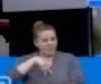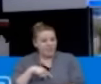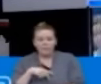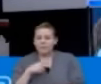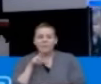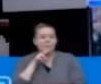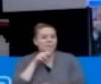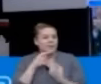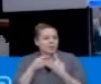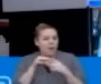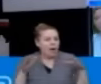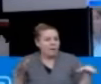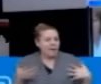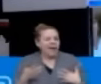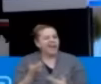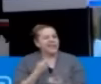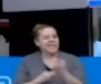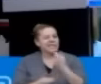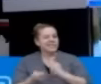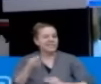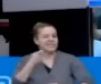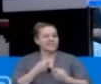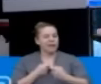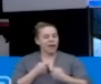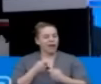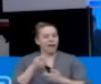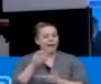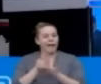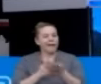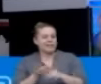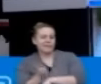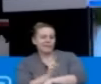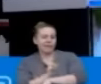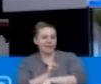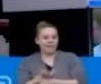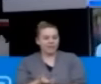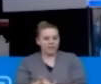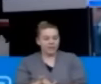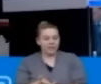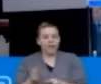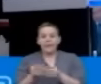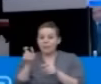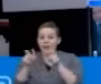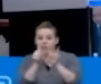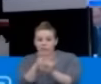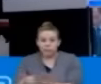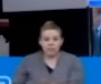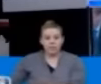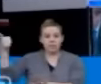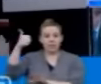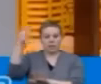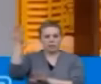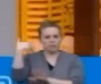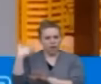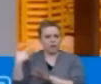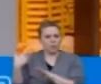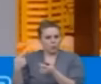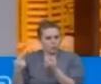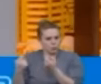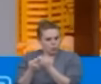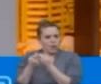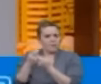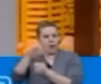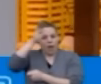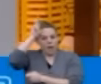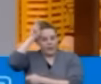פה בעסקה חצי פיקטיבית עם אנשים מאוד בכירים שהיו תורמים של הליכוד. אז אין